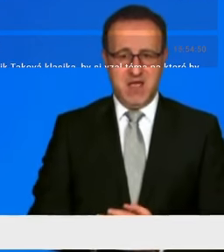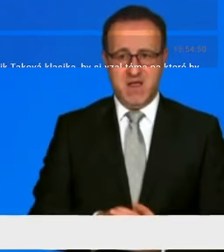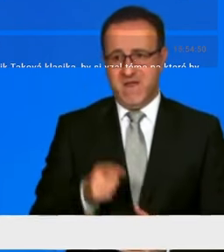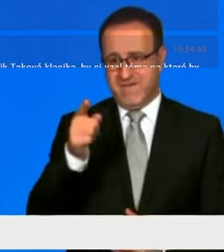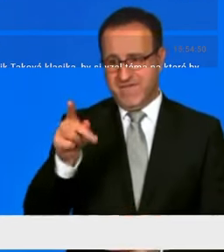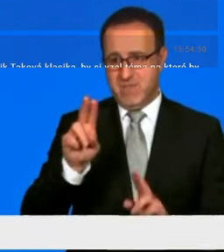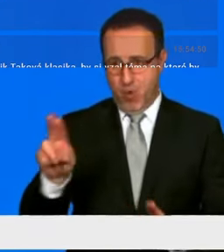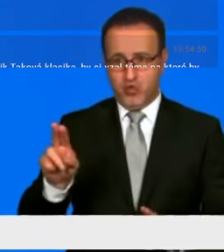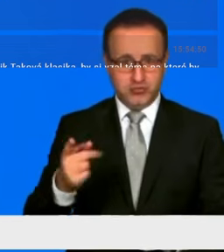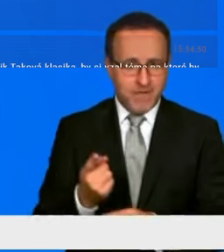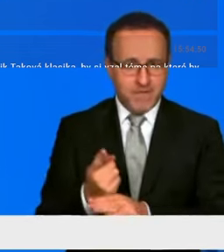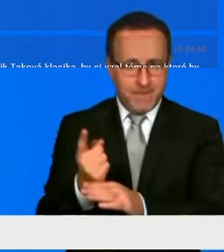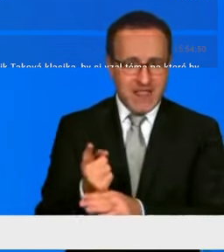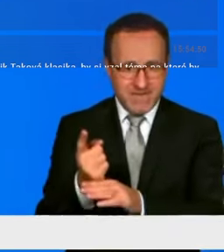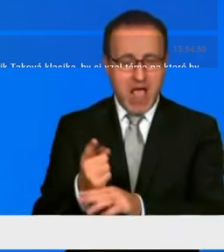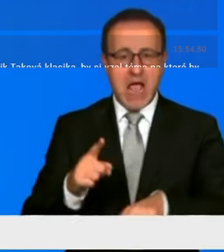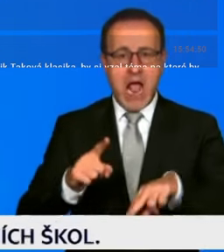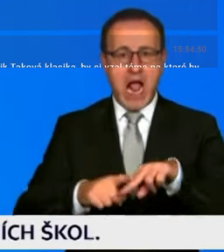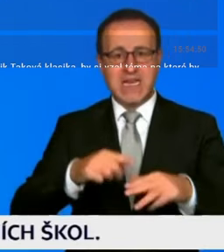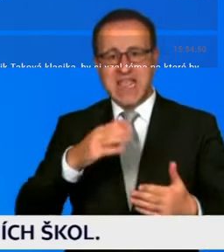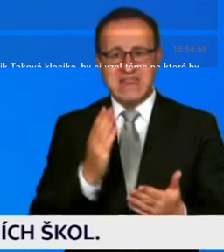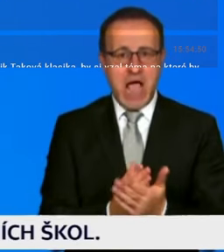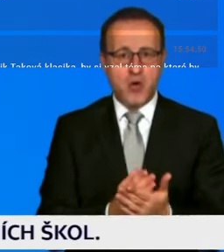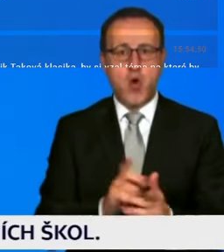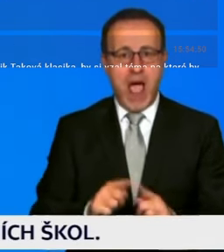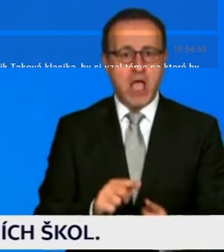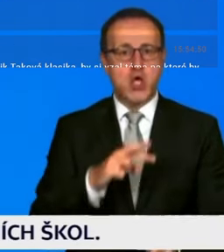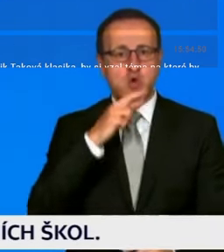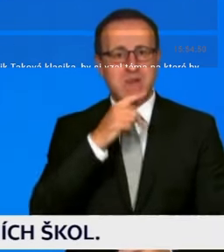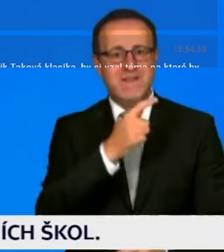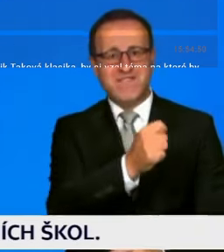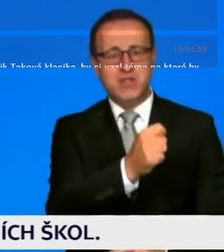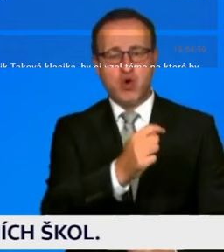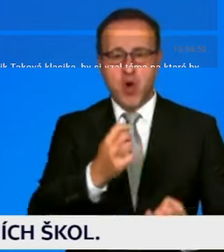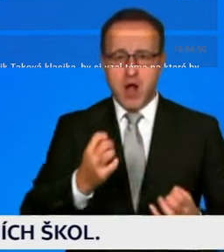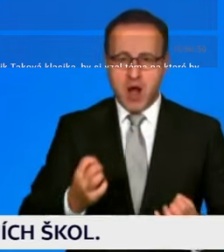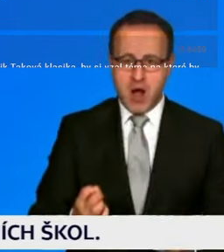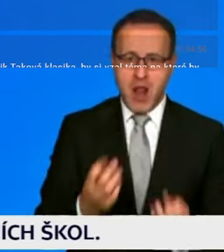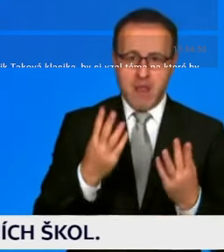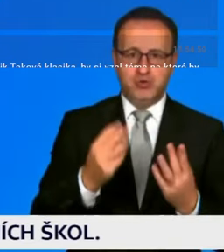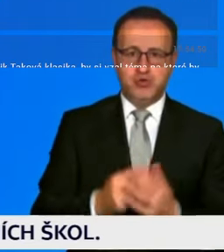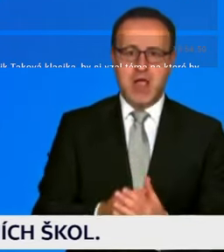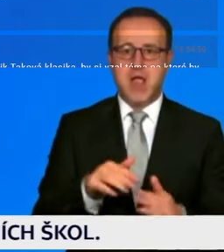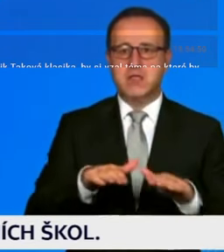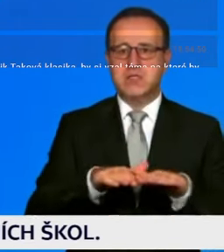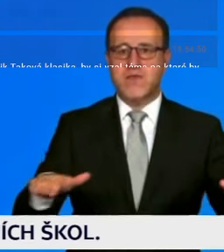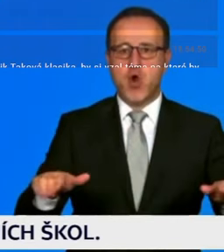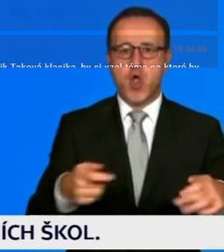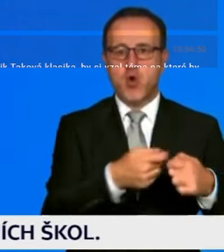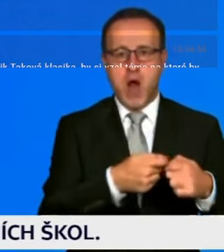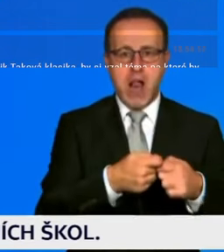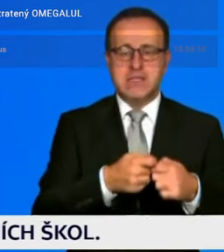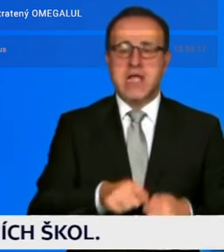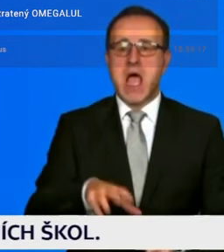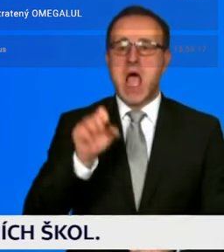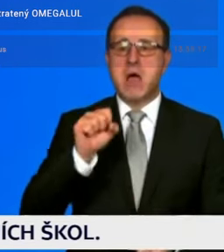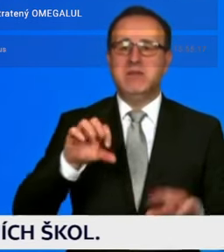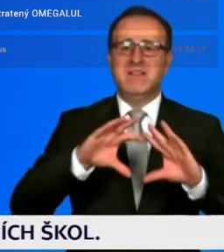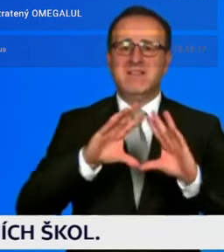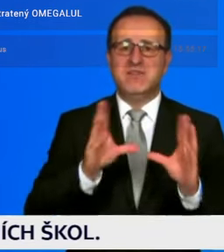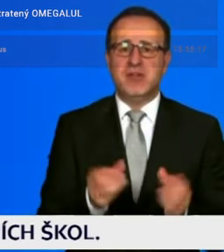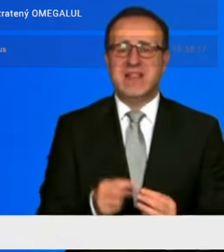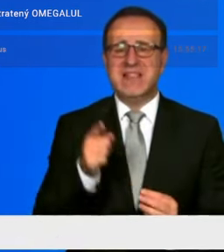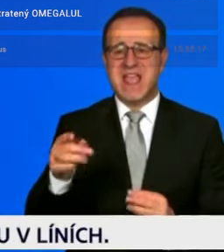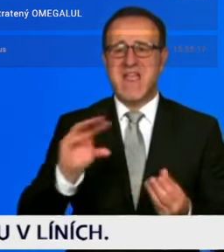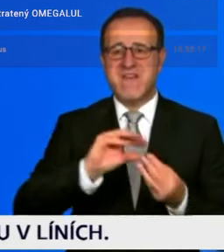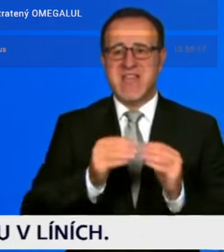môžete vplývať na Andreja Danka a na Róberta Fica oveľa lepšie za tým stolom koaličným aby ste všetky tieto veci ktoré